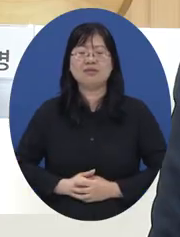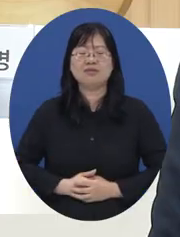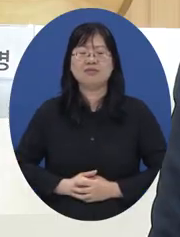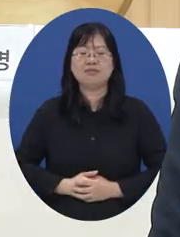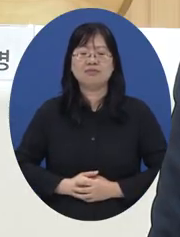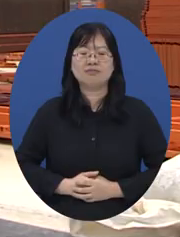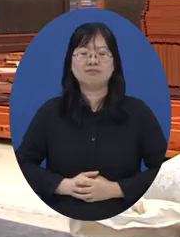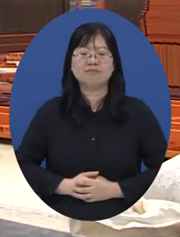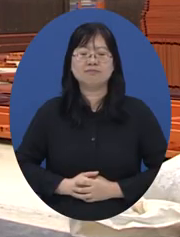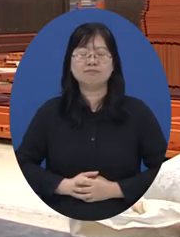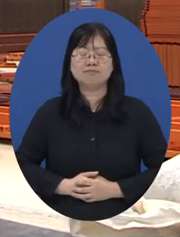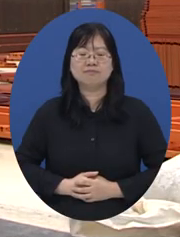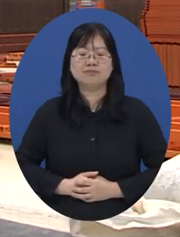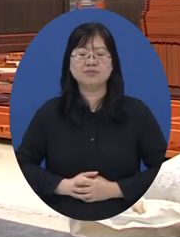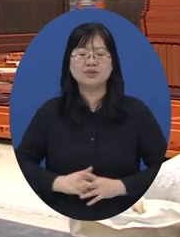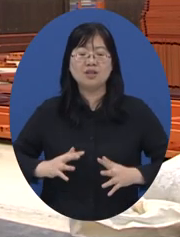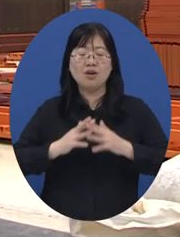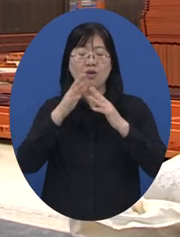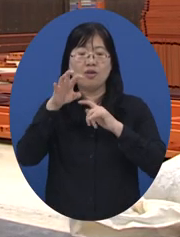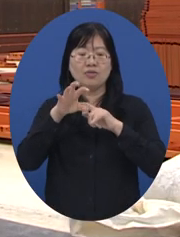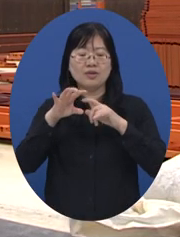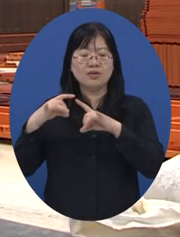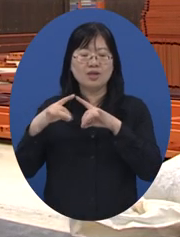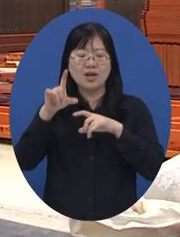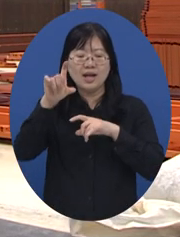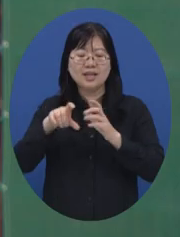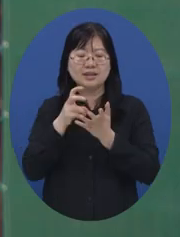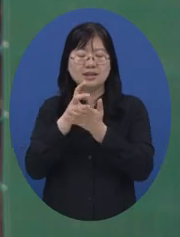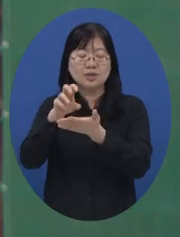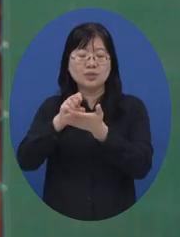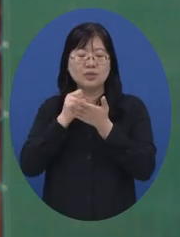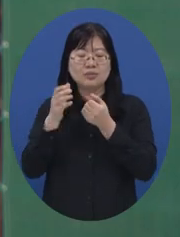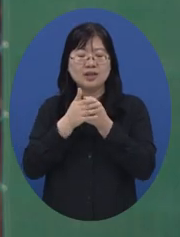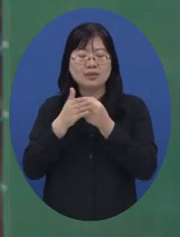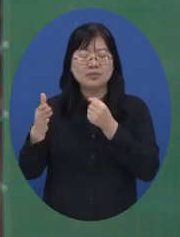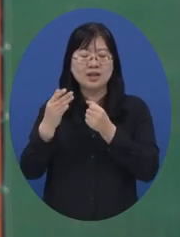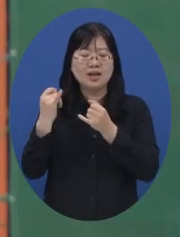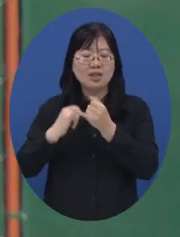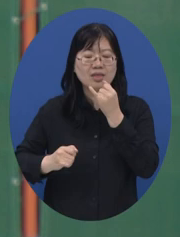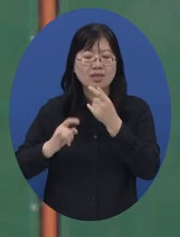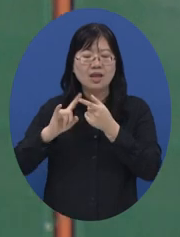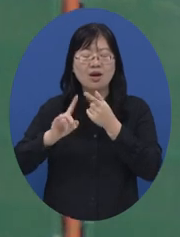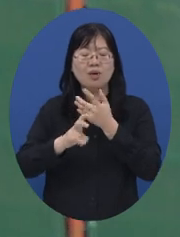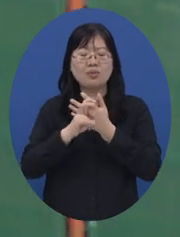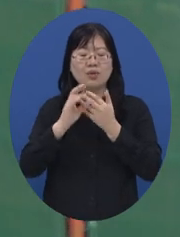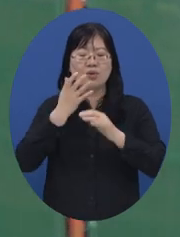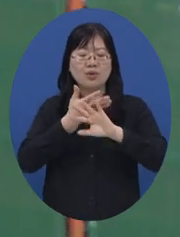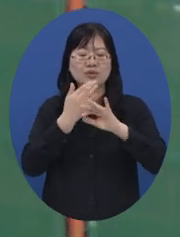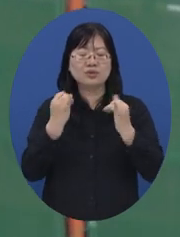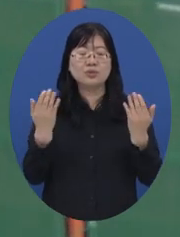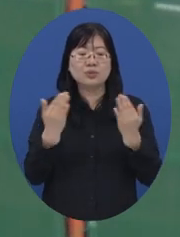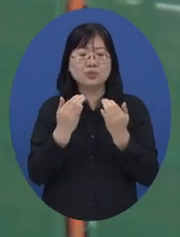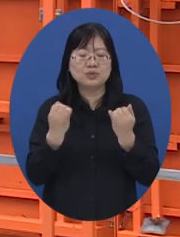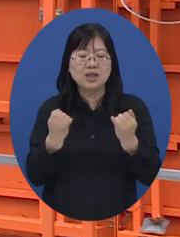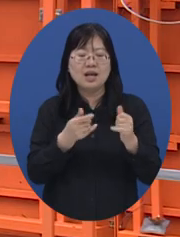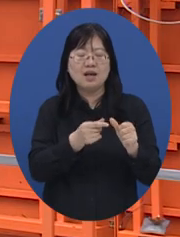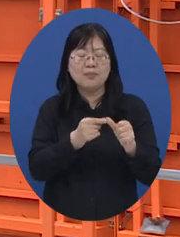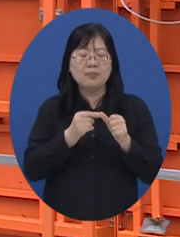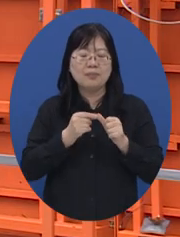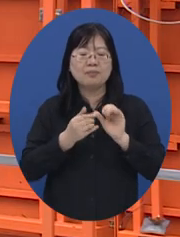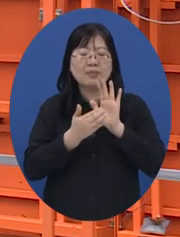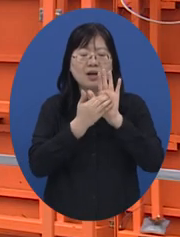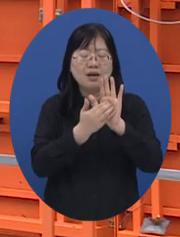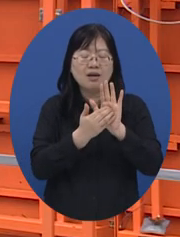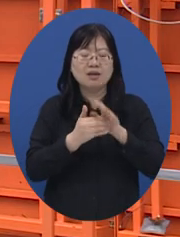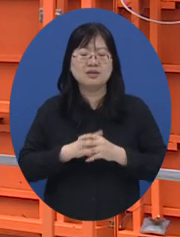정착됐으면 좋겠고요. 건설 현장 전자 카드제 도입이 임금 체불과 불법 외국인 노동자 방지, 퇴직공제회